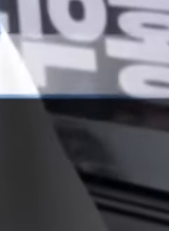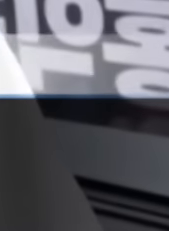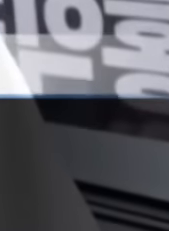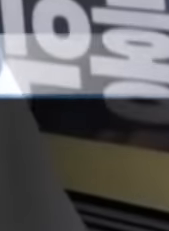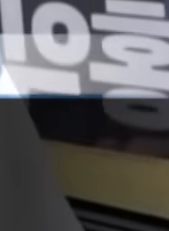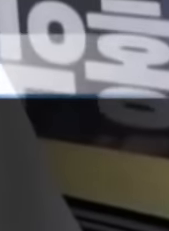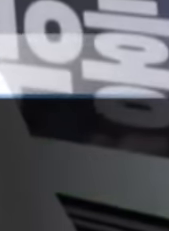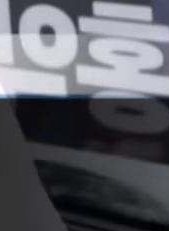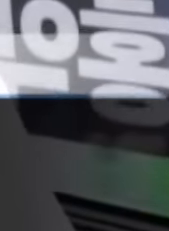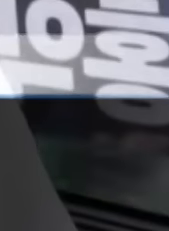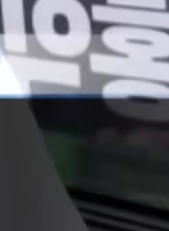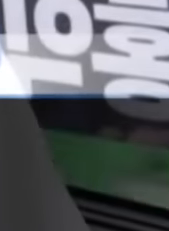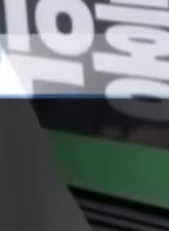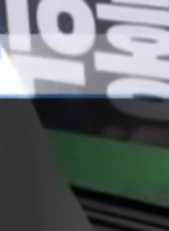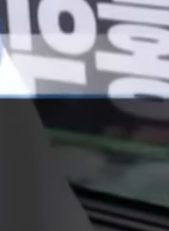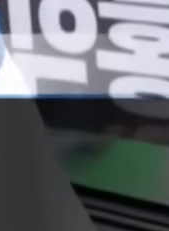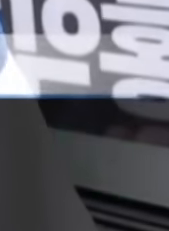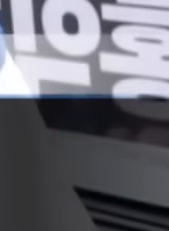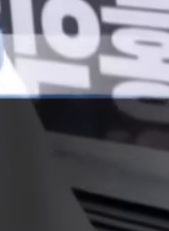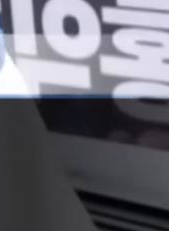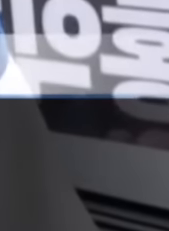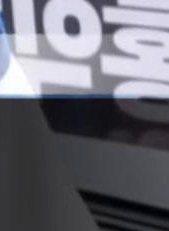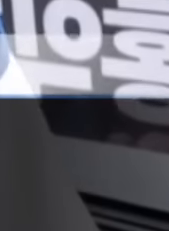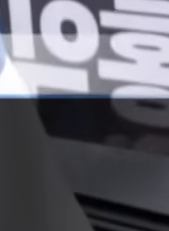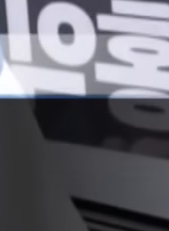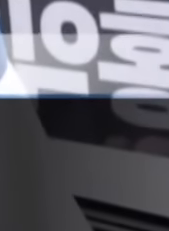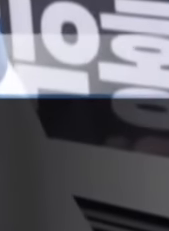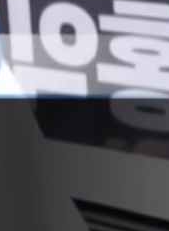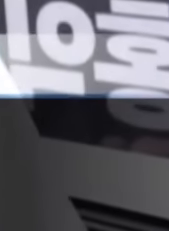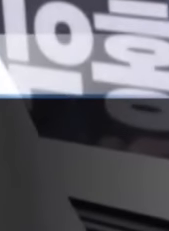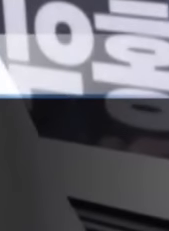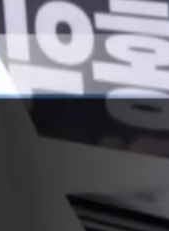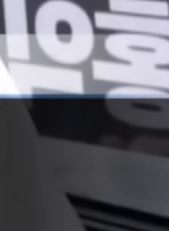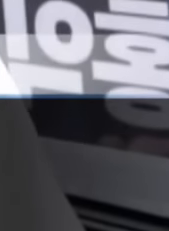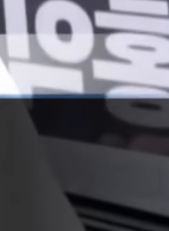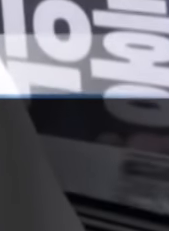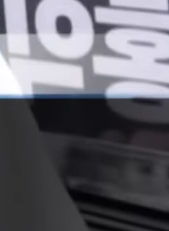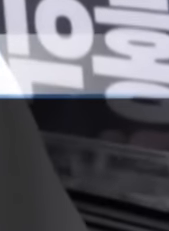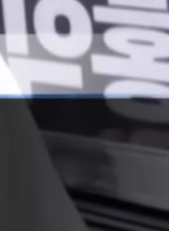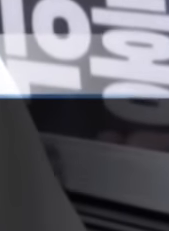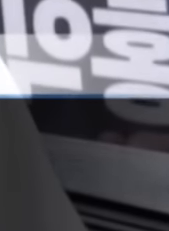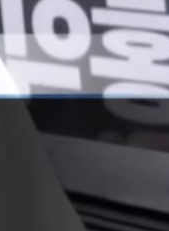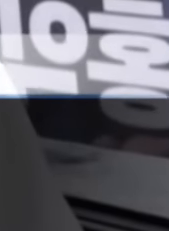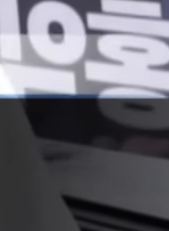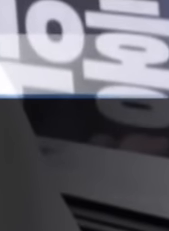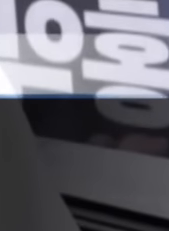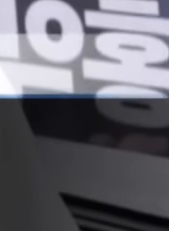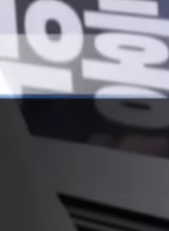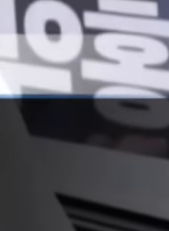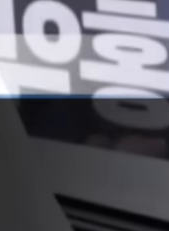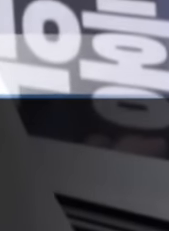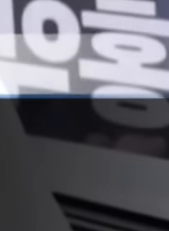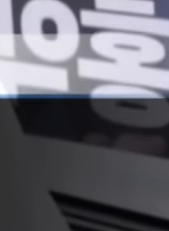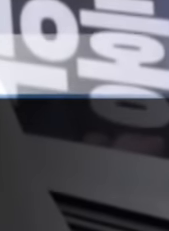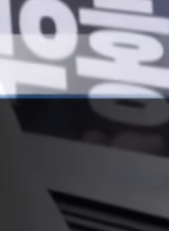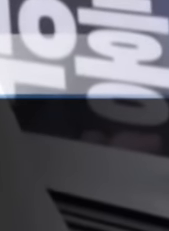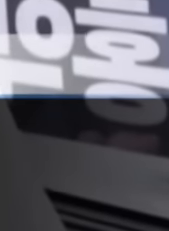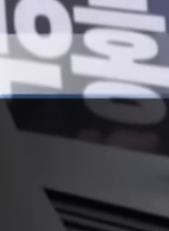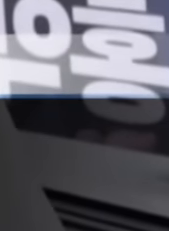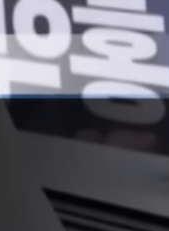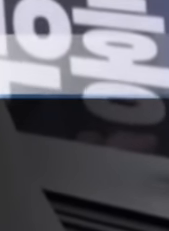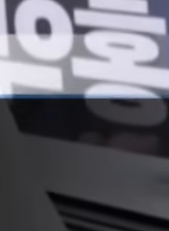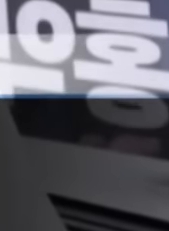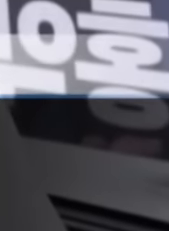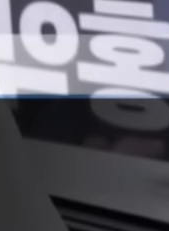않고 있는데 한동훈 비대위원장이 뭐 200석을 가지면 뭐 못할 짓이 없다고 하면서 뭐 이상한 얘기까지 뭐 사면도 이제 국회 간다 이런